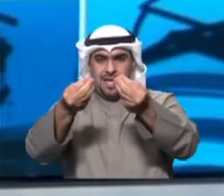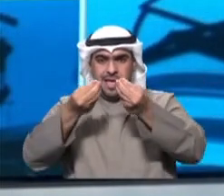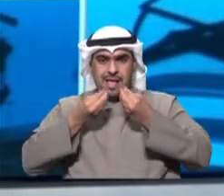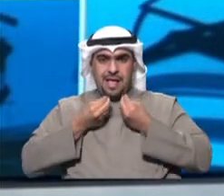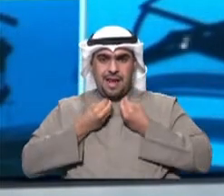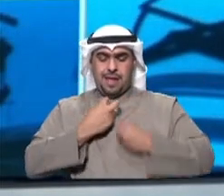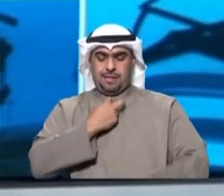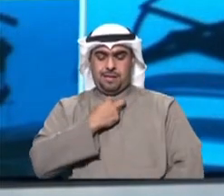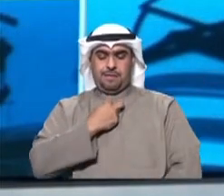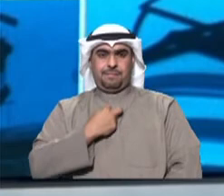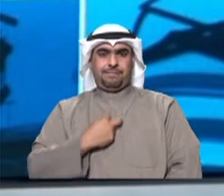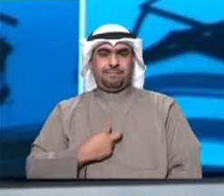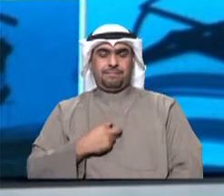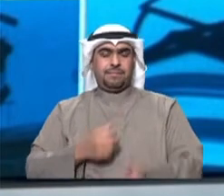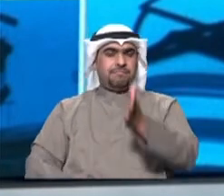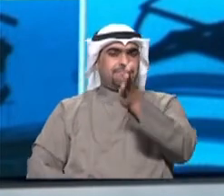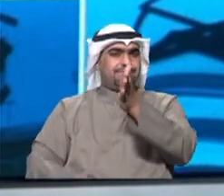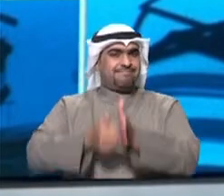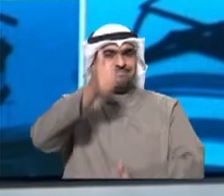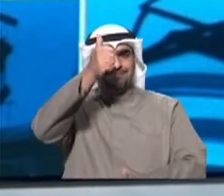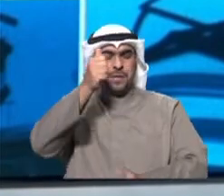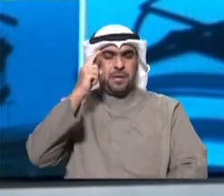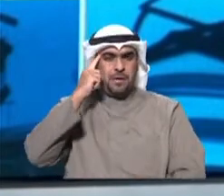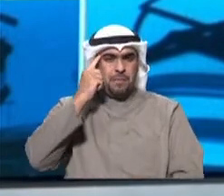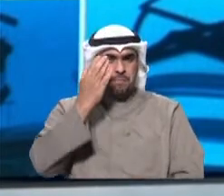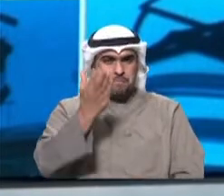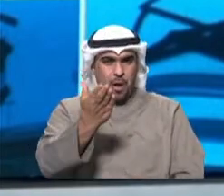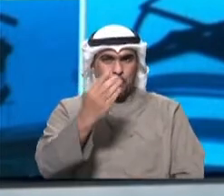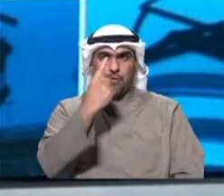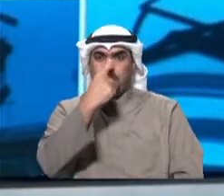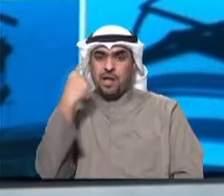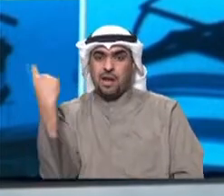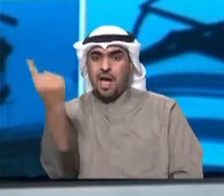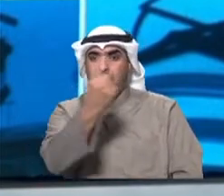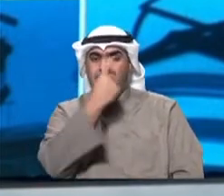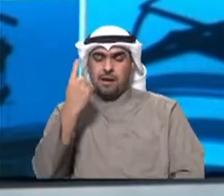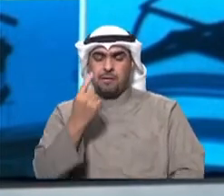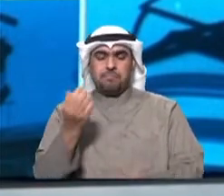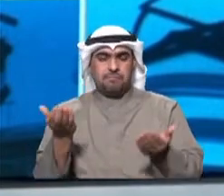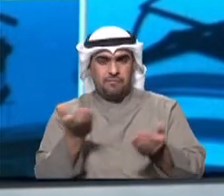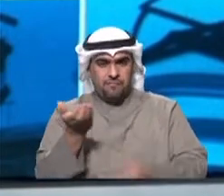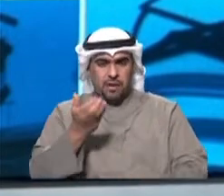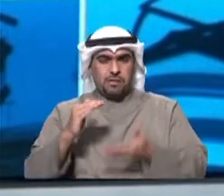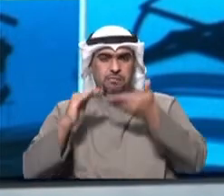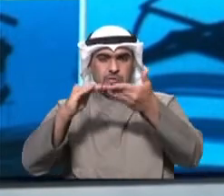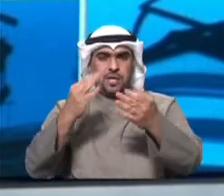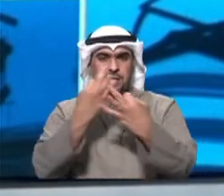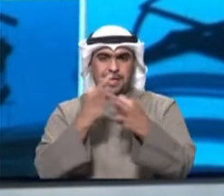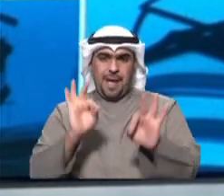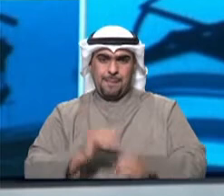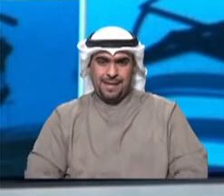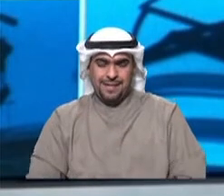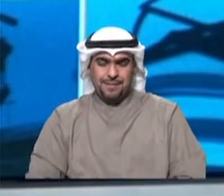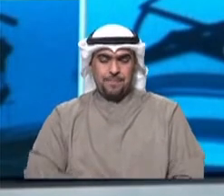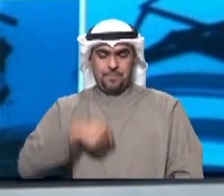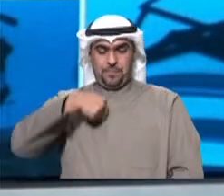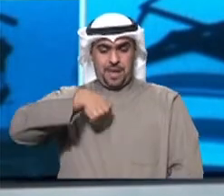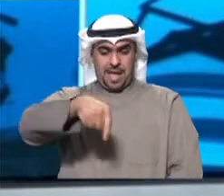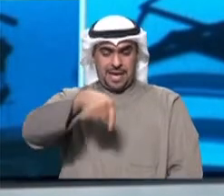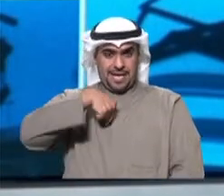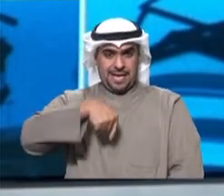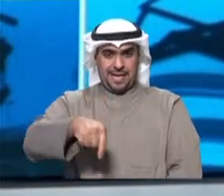تكمل دولة الكويت خطواتها على طريق التنمية والنهضة الشاملة، متجاوزة جميع التحديات بتعاون